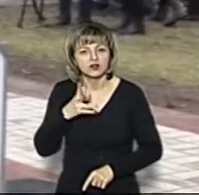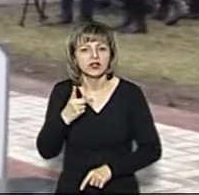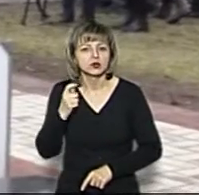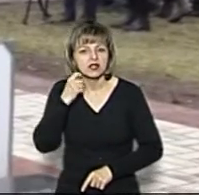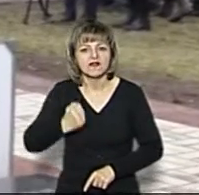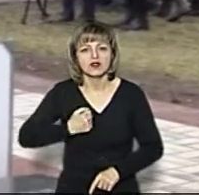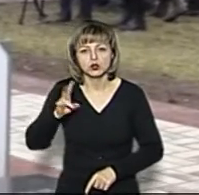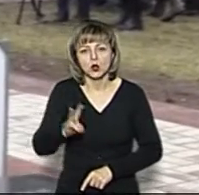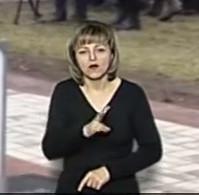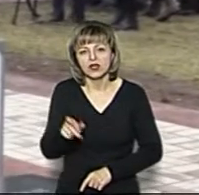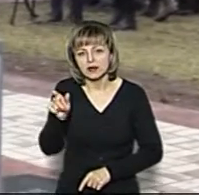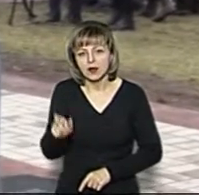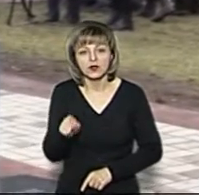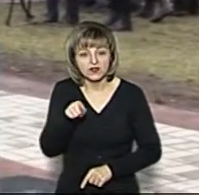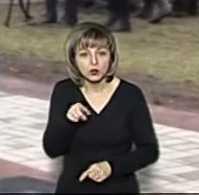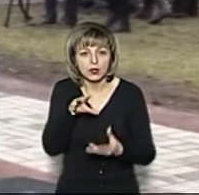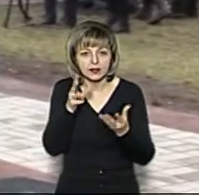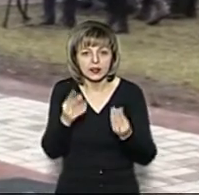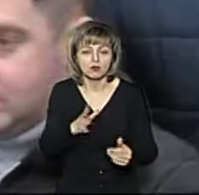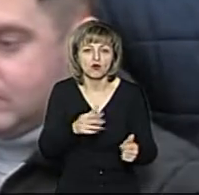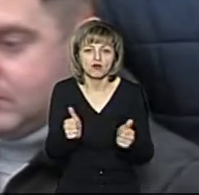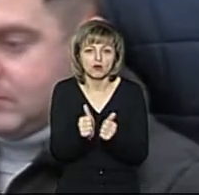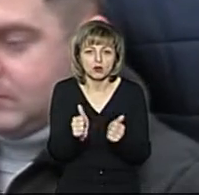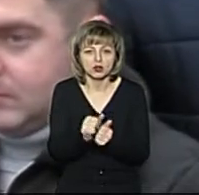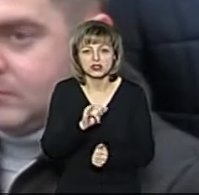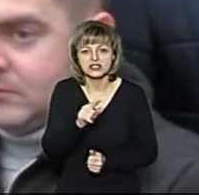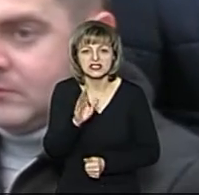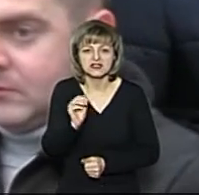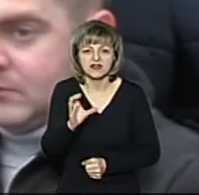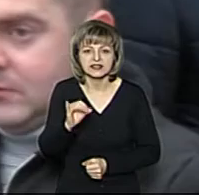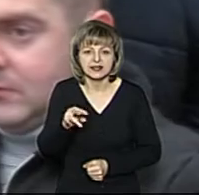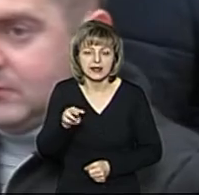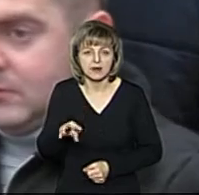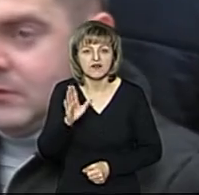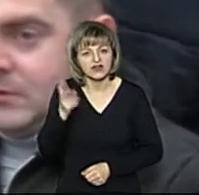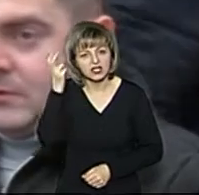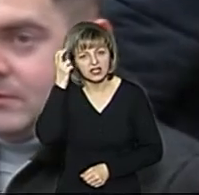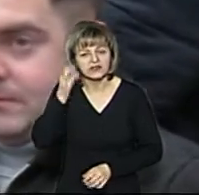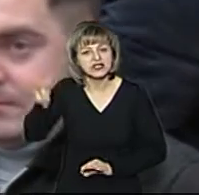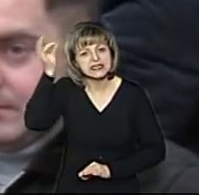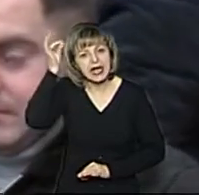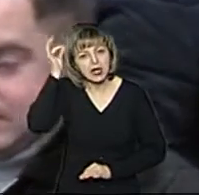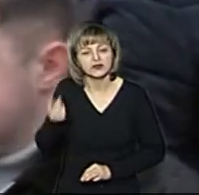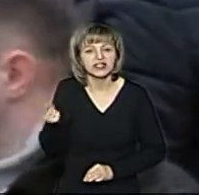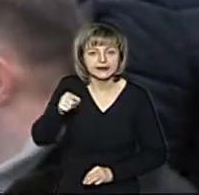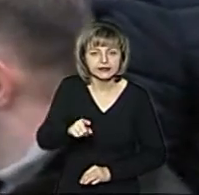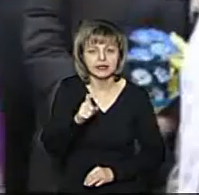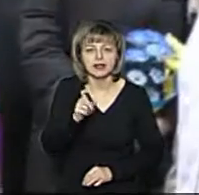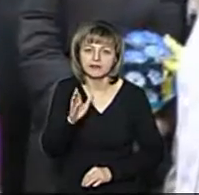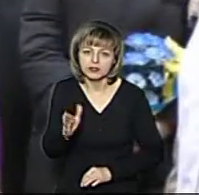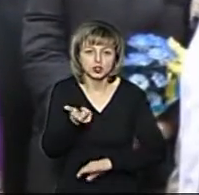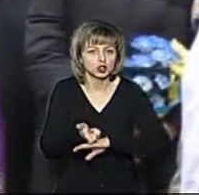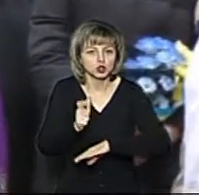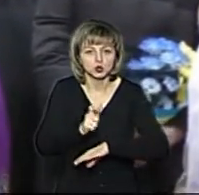Військовий капелан Олександр Вронський того дня був поруч з Василем у Києві. Згадувати ті хвилини